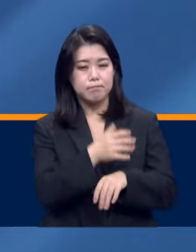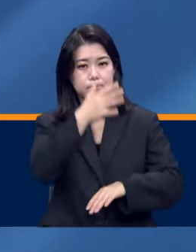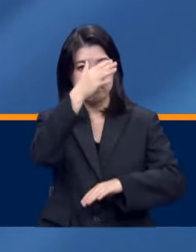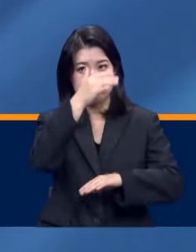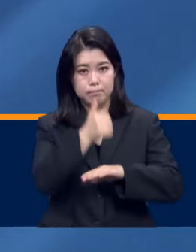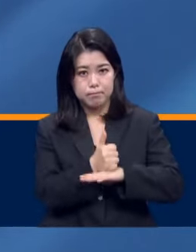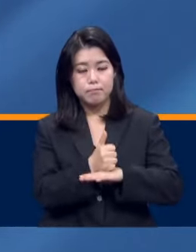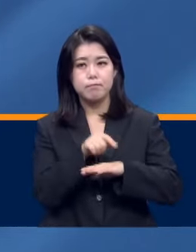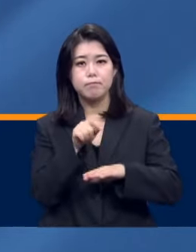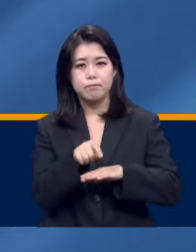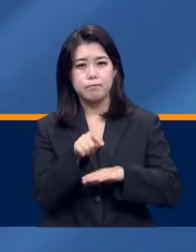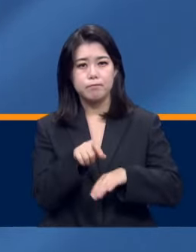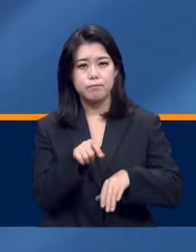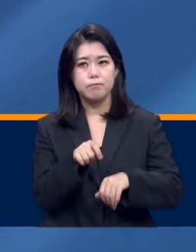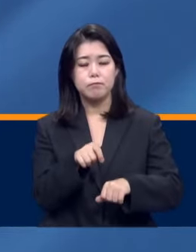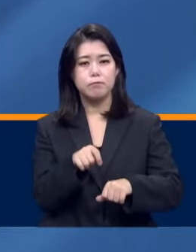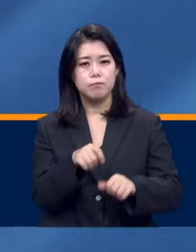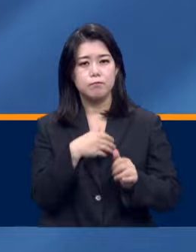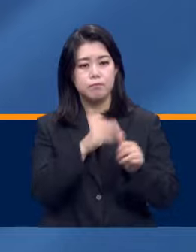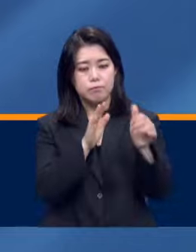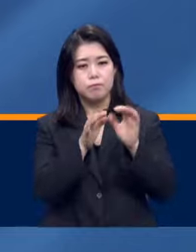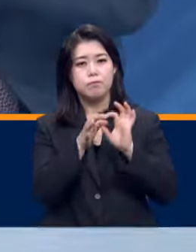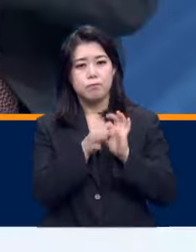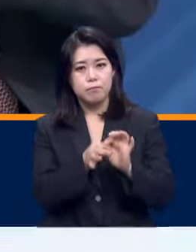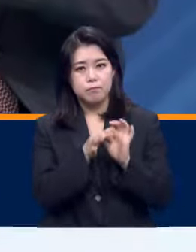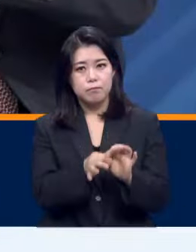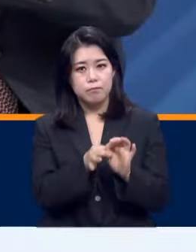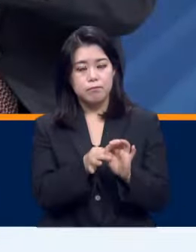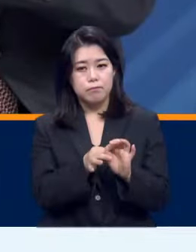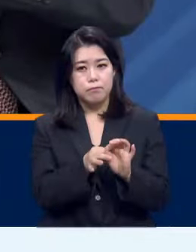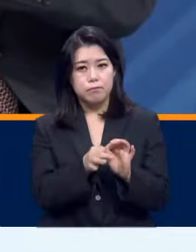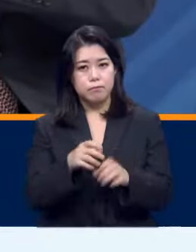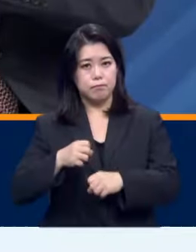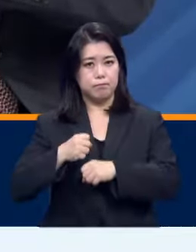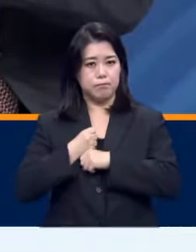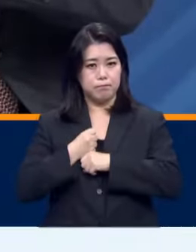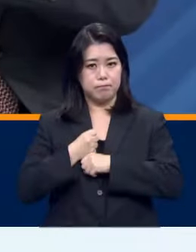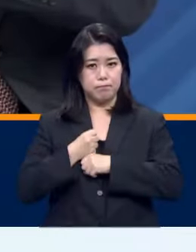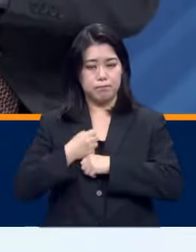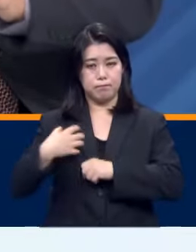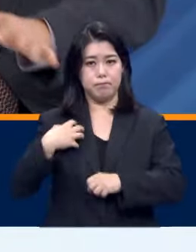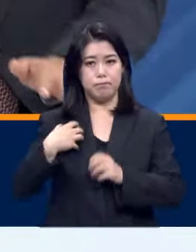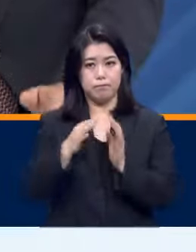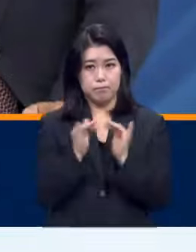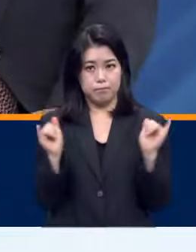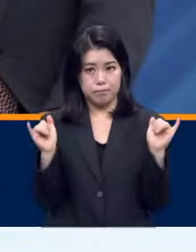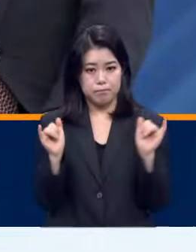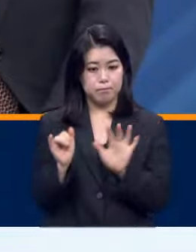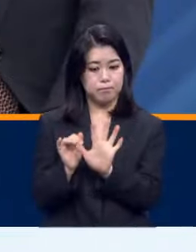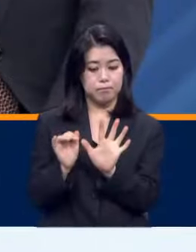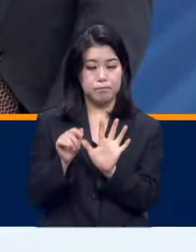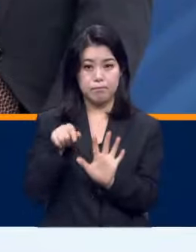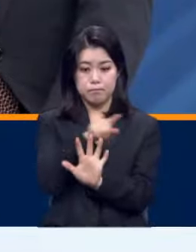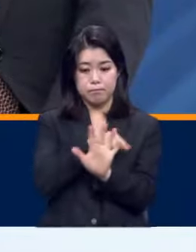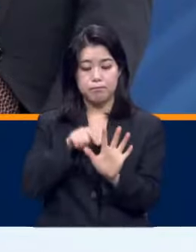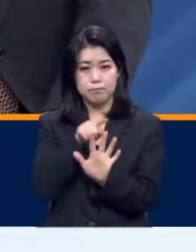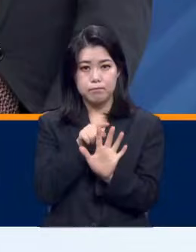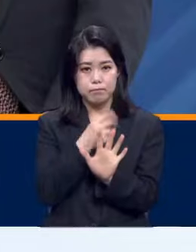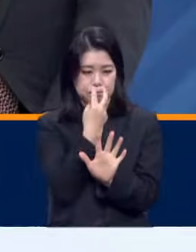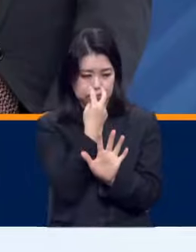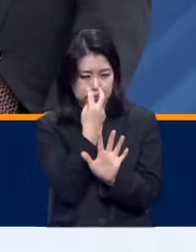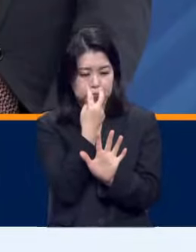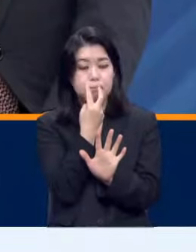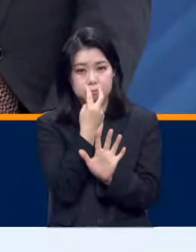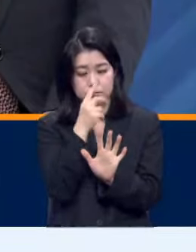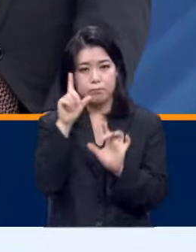아마 그 최고 특수전 관련돼서 파병 관련돼 가지고 관련된 군의 총 책임자들과 지금 현재 마지막 이제 그 현지 시차를 하고